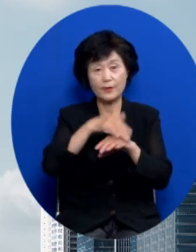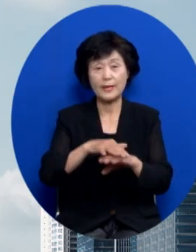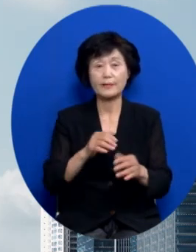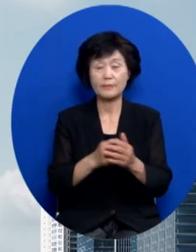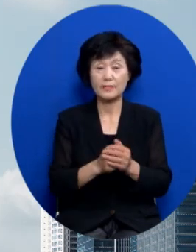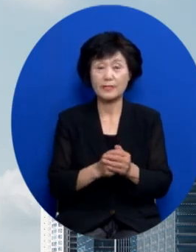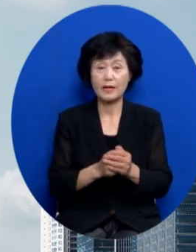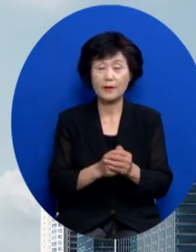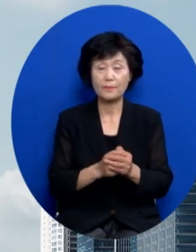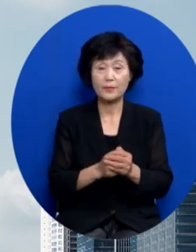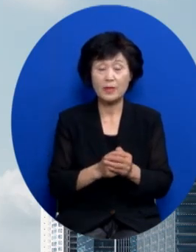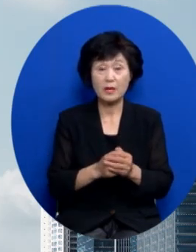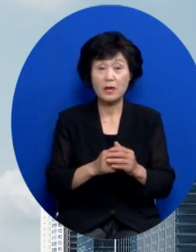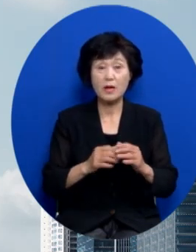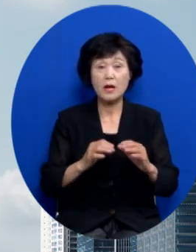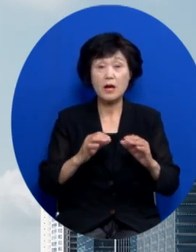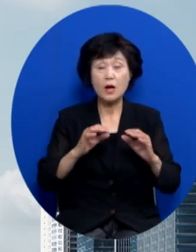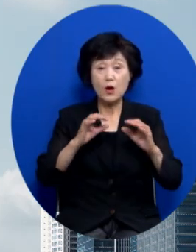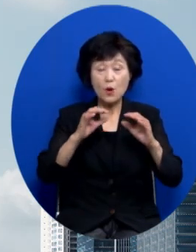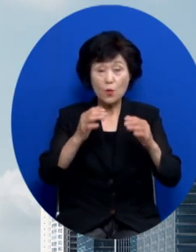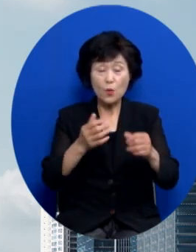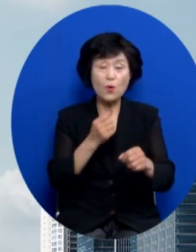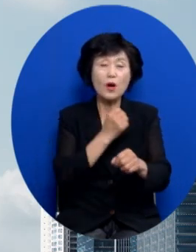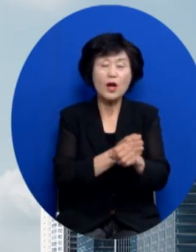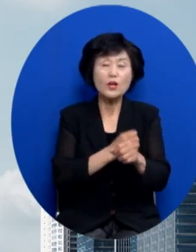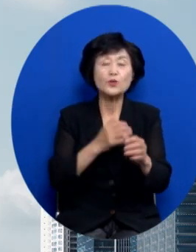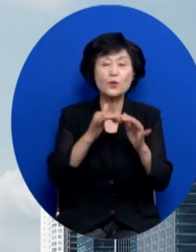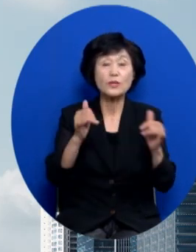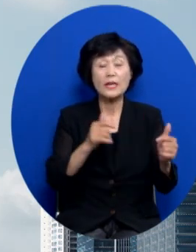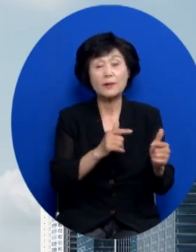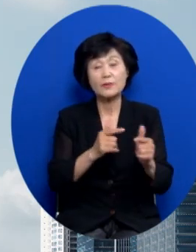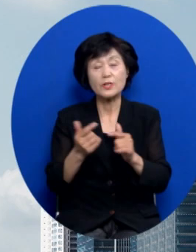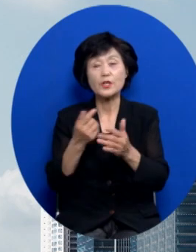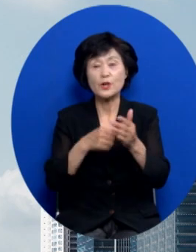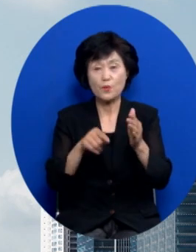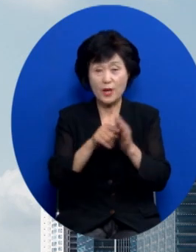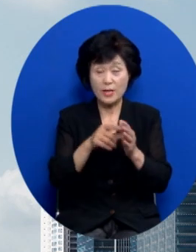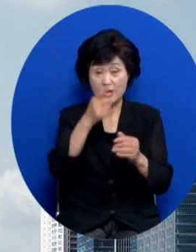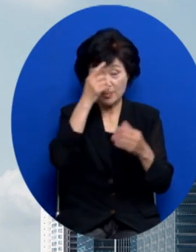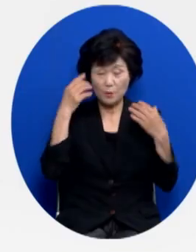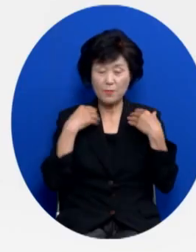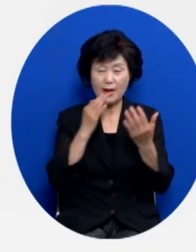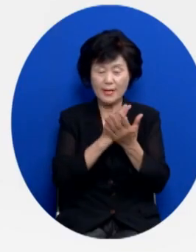호국보훈의 달을 맞아 정부가 국가 유공자와 유족들에게 다양한 혜택을 제공합니다.